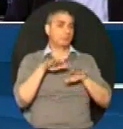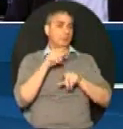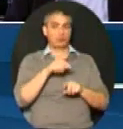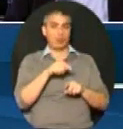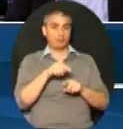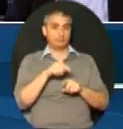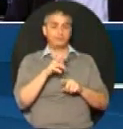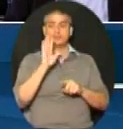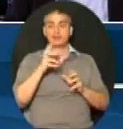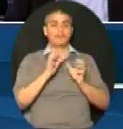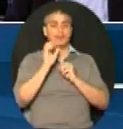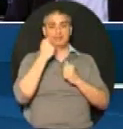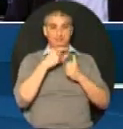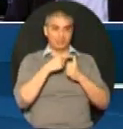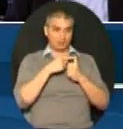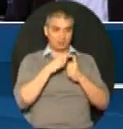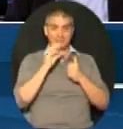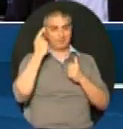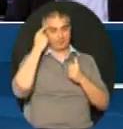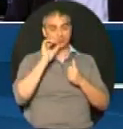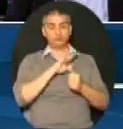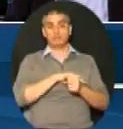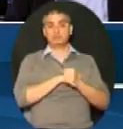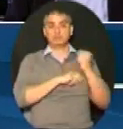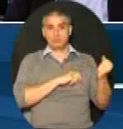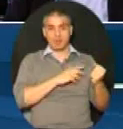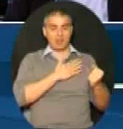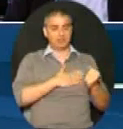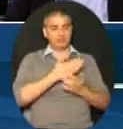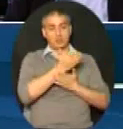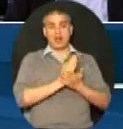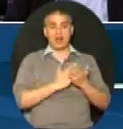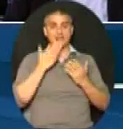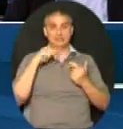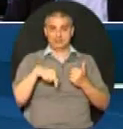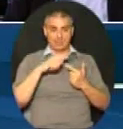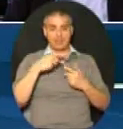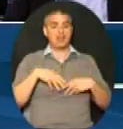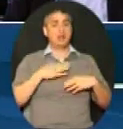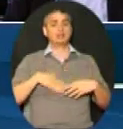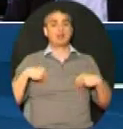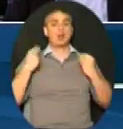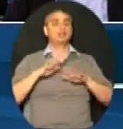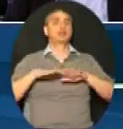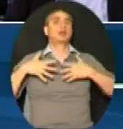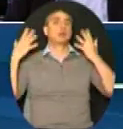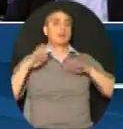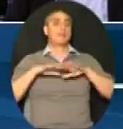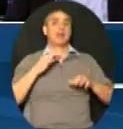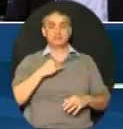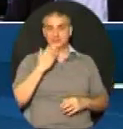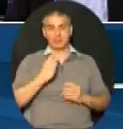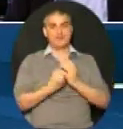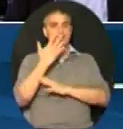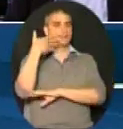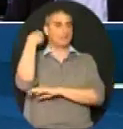הזאת גם המחנה הציוני עם עמדות שמאל, עם רצון לחלק את הארץ, עם רצון למסור שטחים נרחבים מארץ ישראל